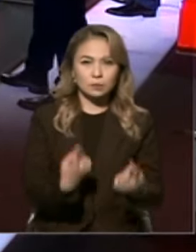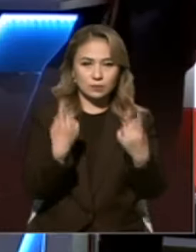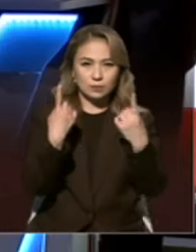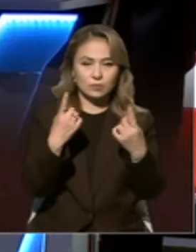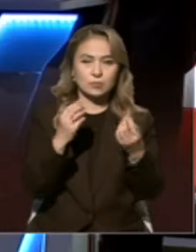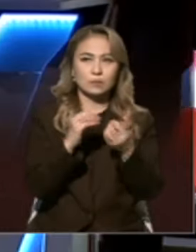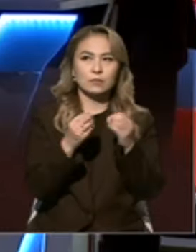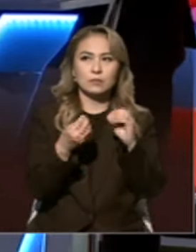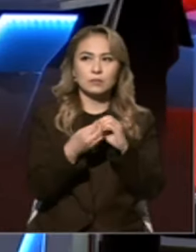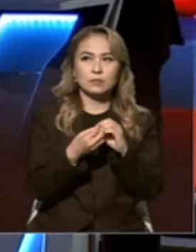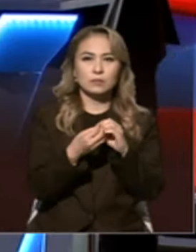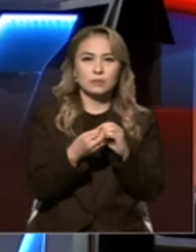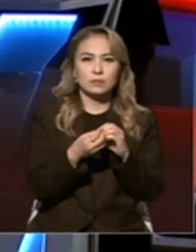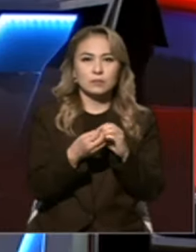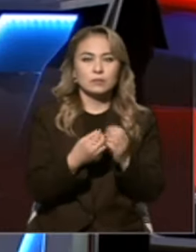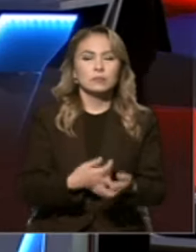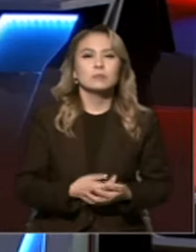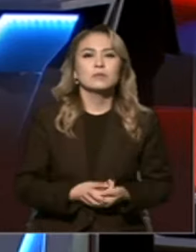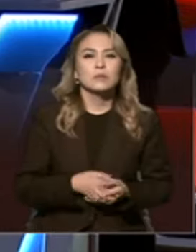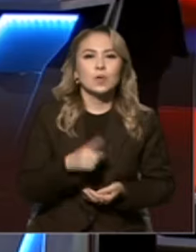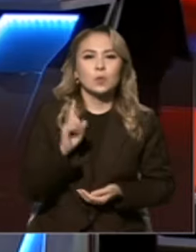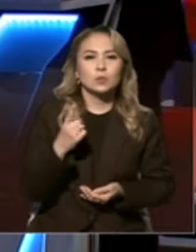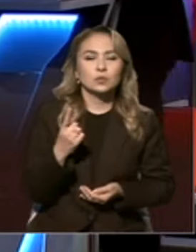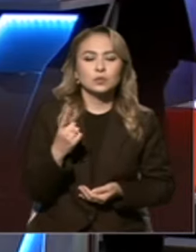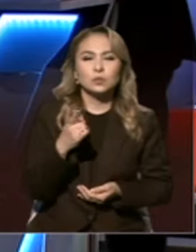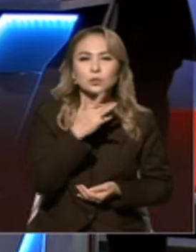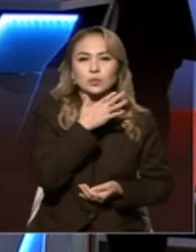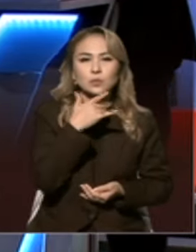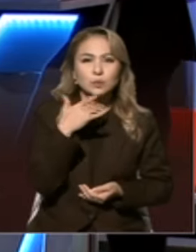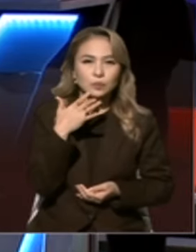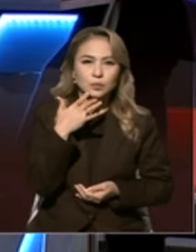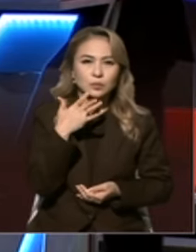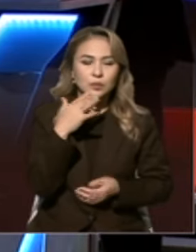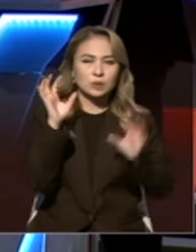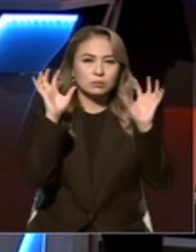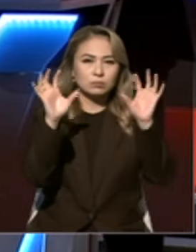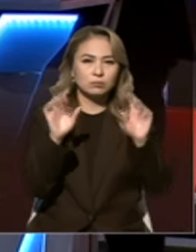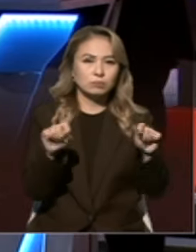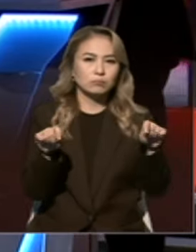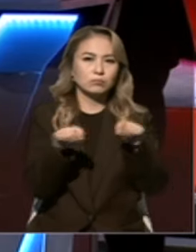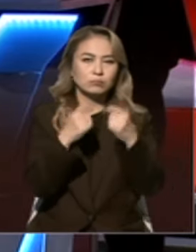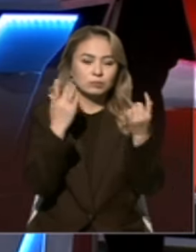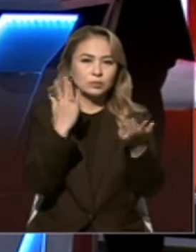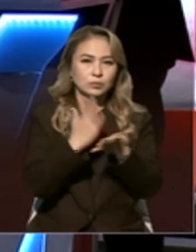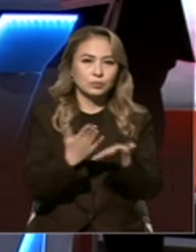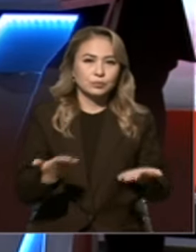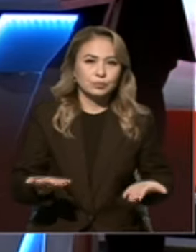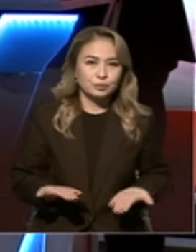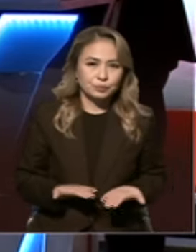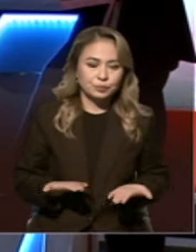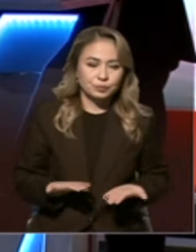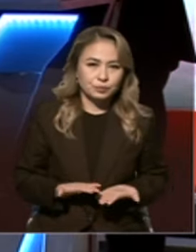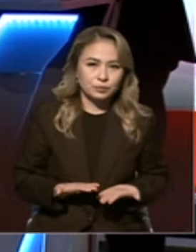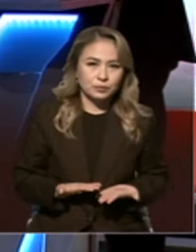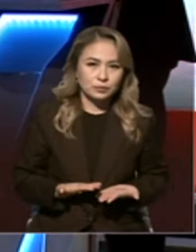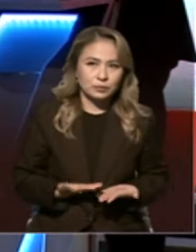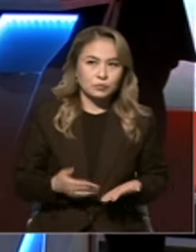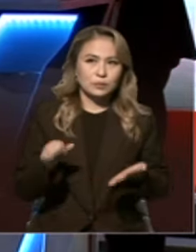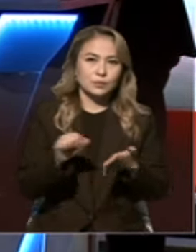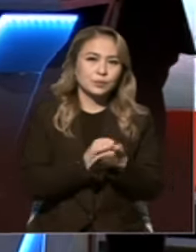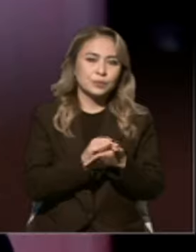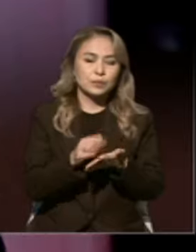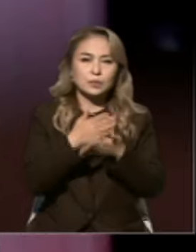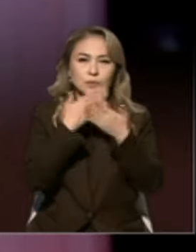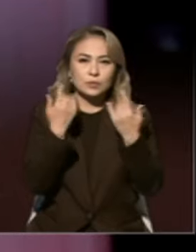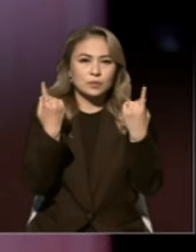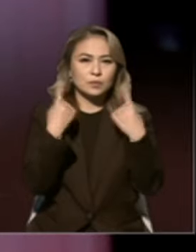ма? Саяжайдың мәселесі. Өйткені оның көпшілігі заңсыз тұрып жатыр. Құжаты жоқ, басқа шық. Осы